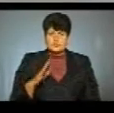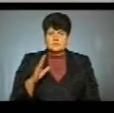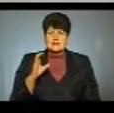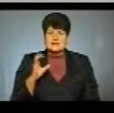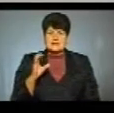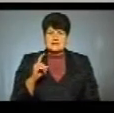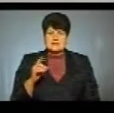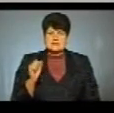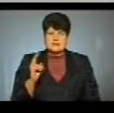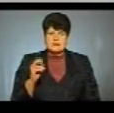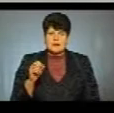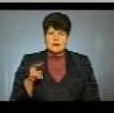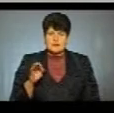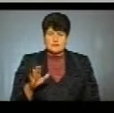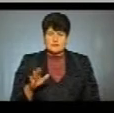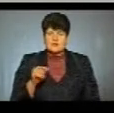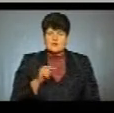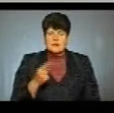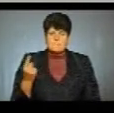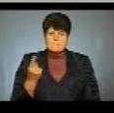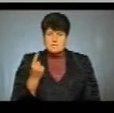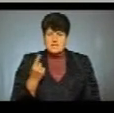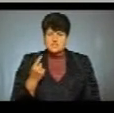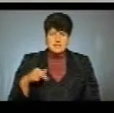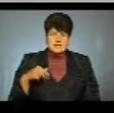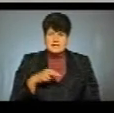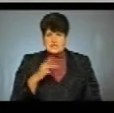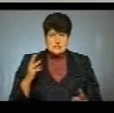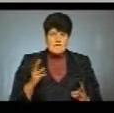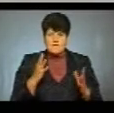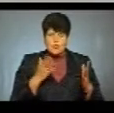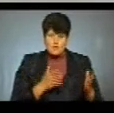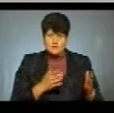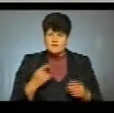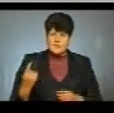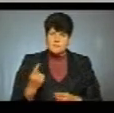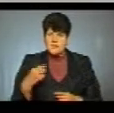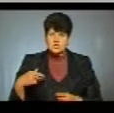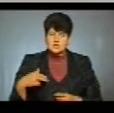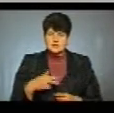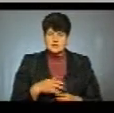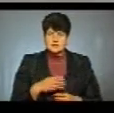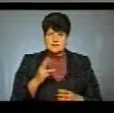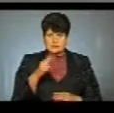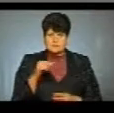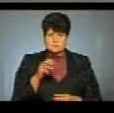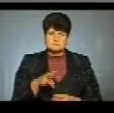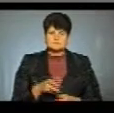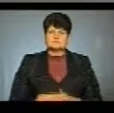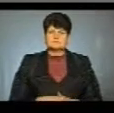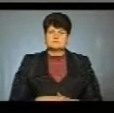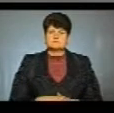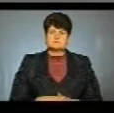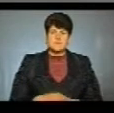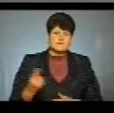Закалов. Ви перші йдете в вогонь, ви перші йдете в дим.